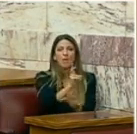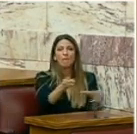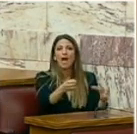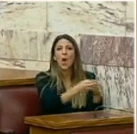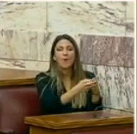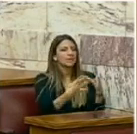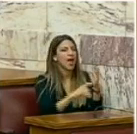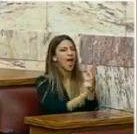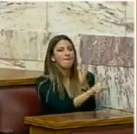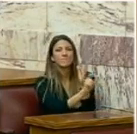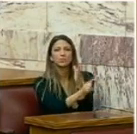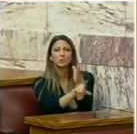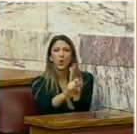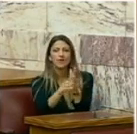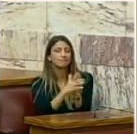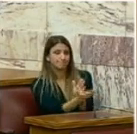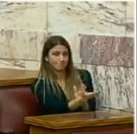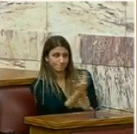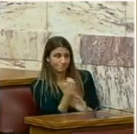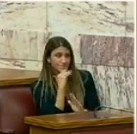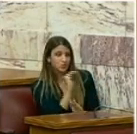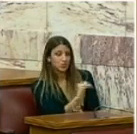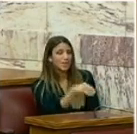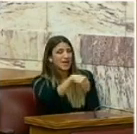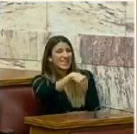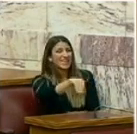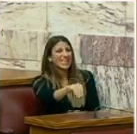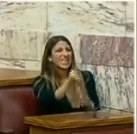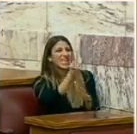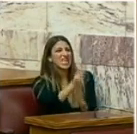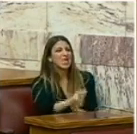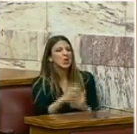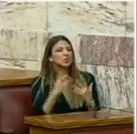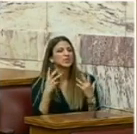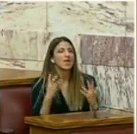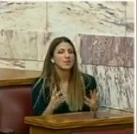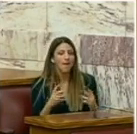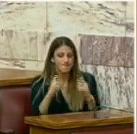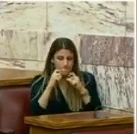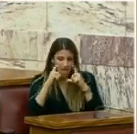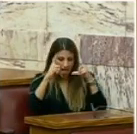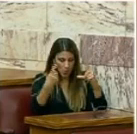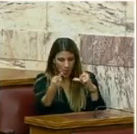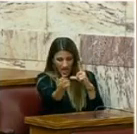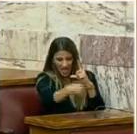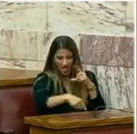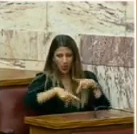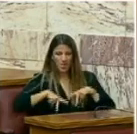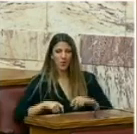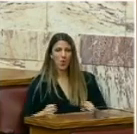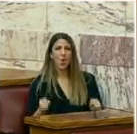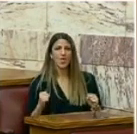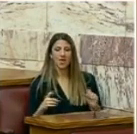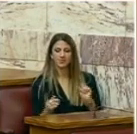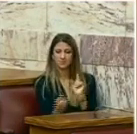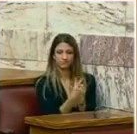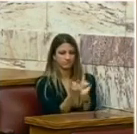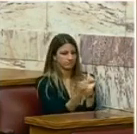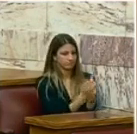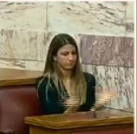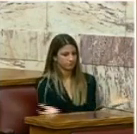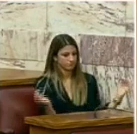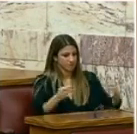που τους καλούμε την 3η 29 του μηνός στο Υπουργείο Υγείας για να γίνει μια